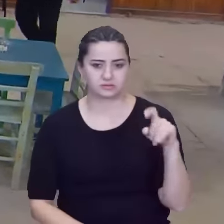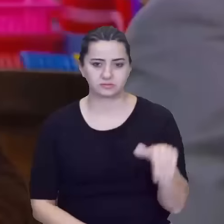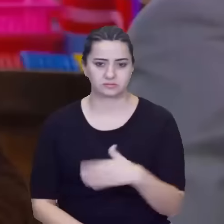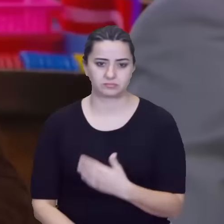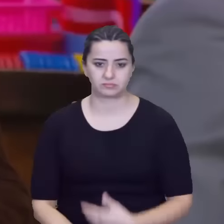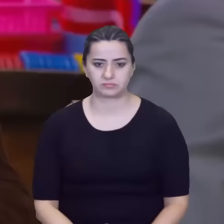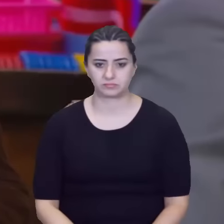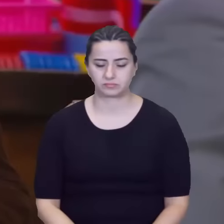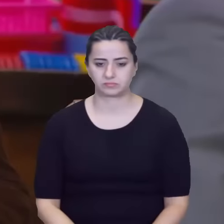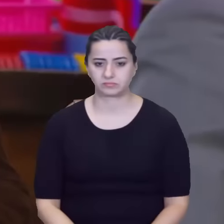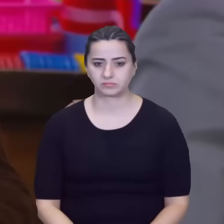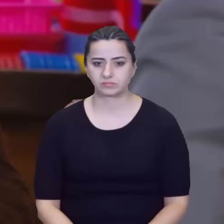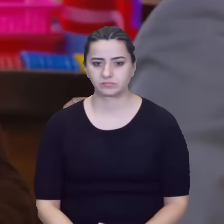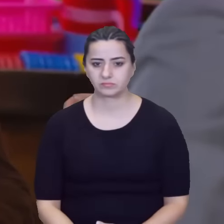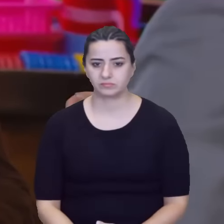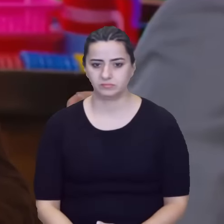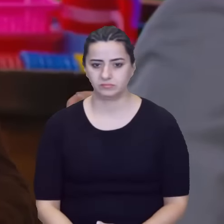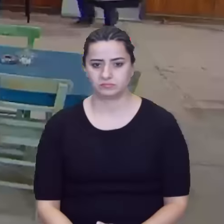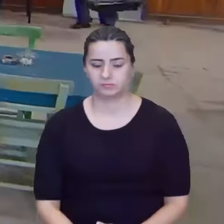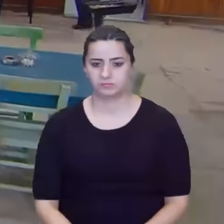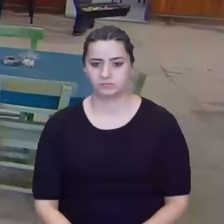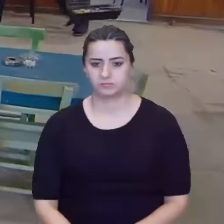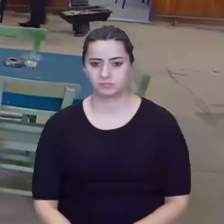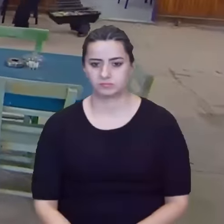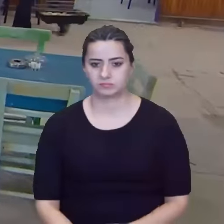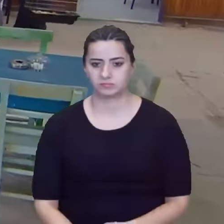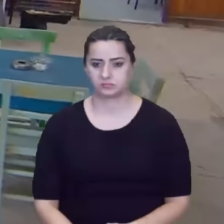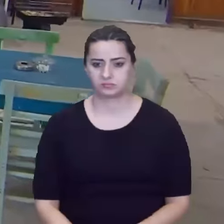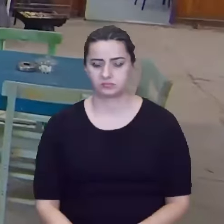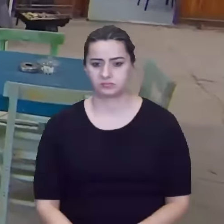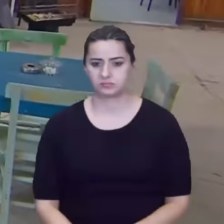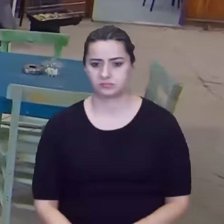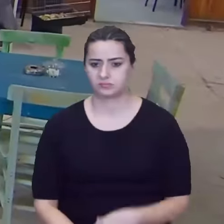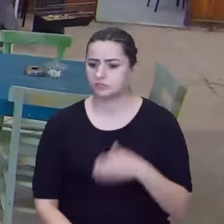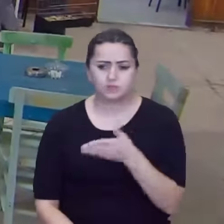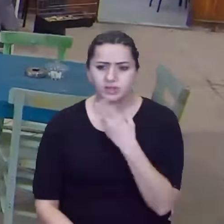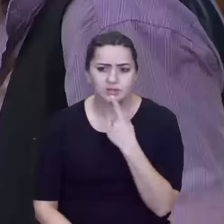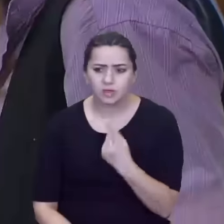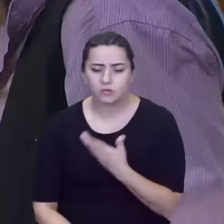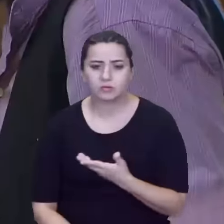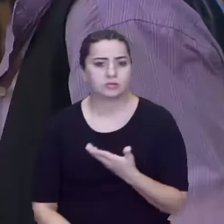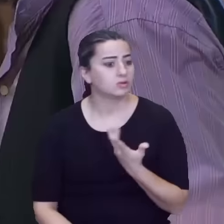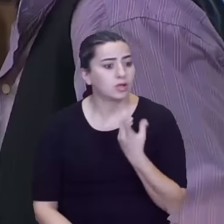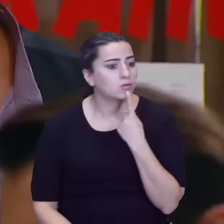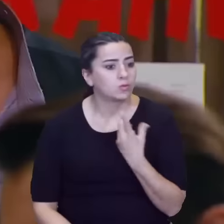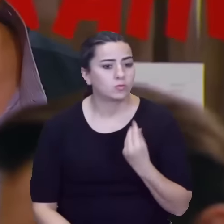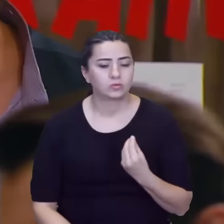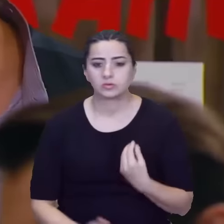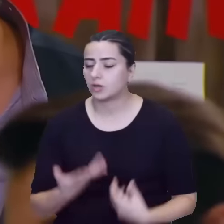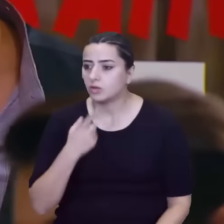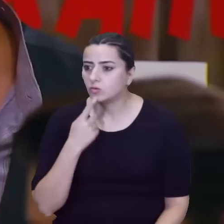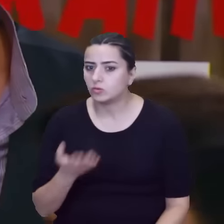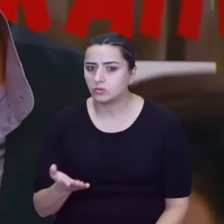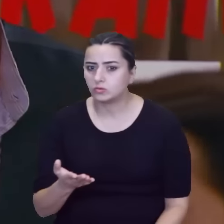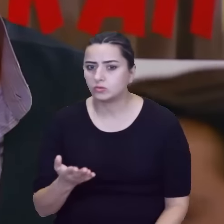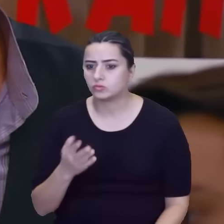Ali sinirle gidiyor. Allah Allah. Mesut kafesle çıkıp Cemal'in başına vurdu. Oğlum ne diyor lan bu kuş? Ne diyor usta? Ne diyor diyor bir de